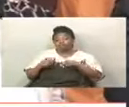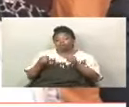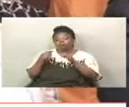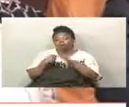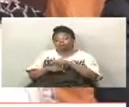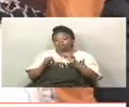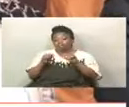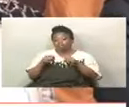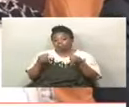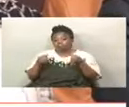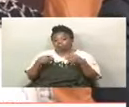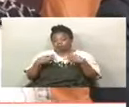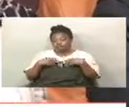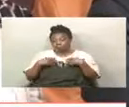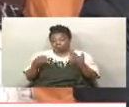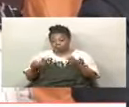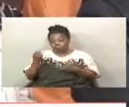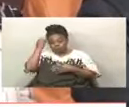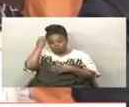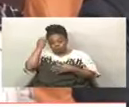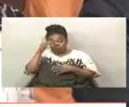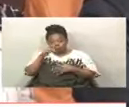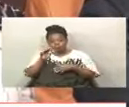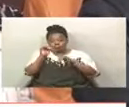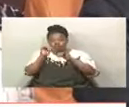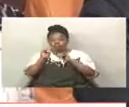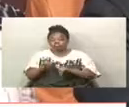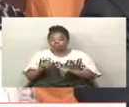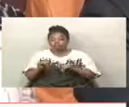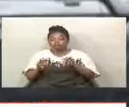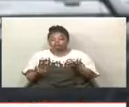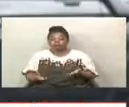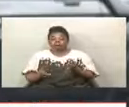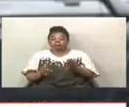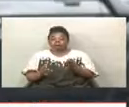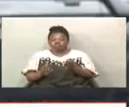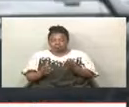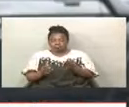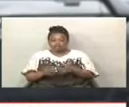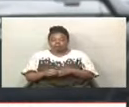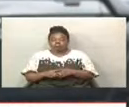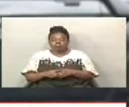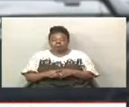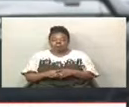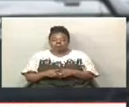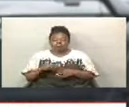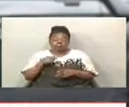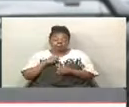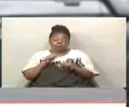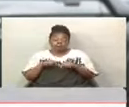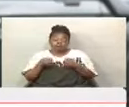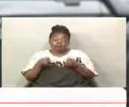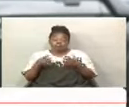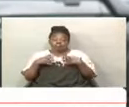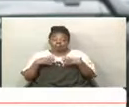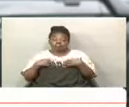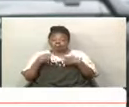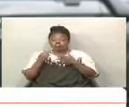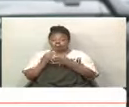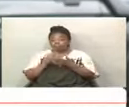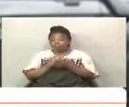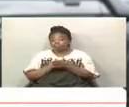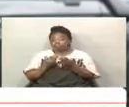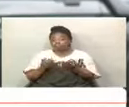Adegizi ntajaku kiliza, ebitesu nga binu nga wakusigala, umulamu wa Kandi tiku ya kuchichirizi, awuka mbani nkeche